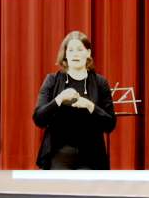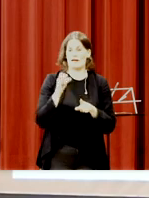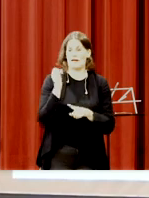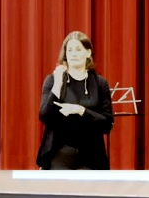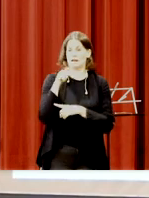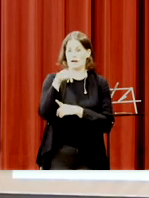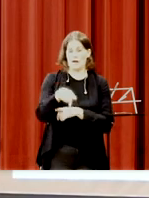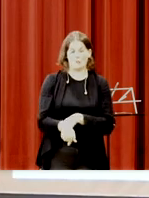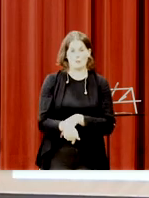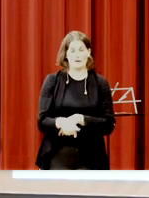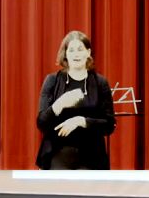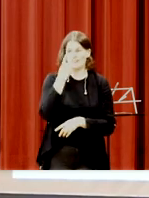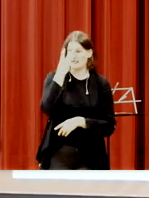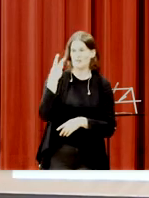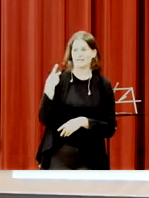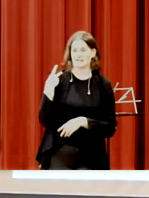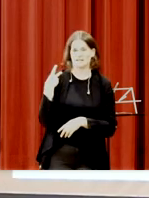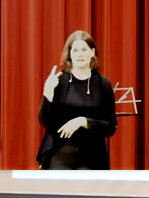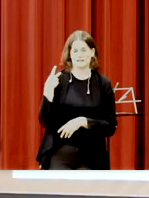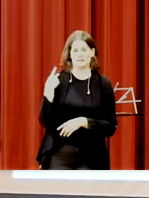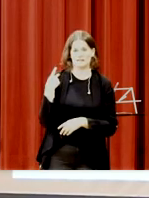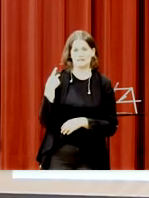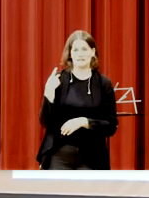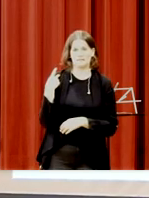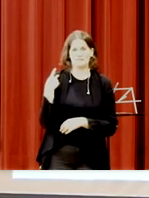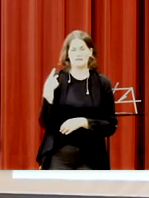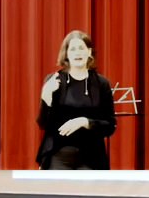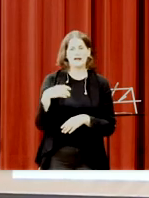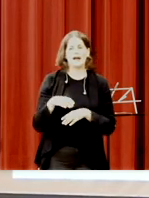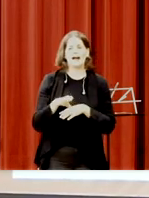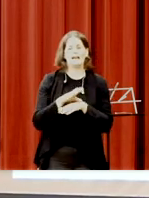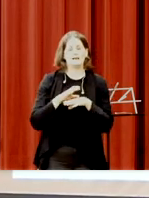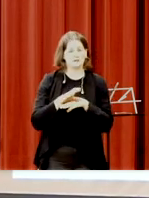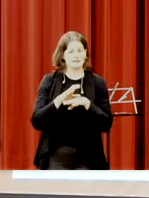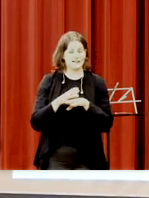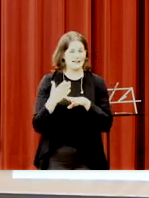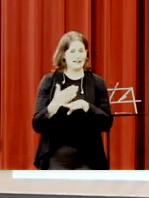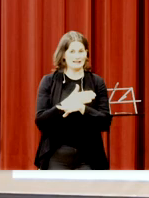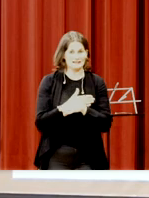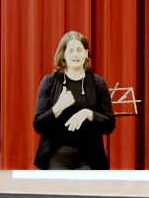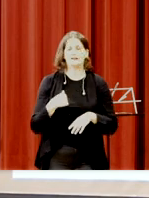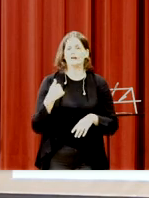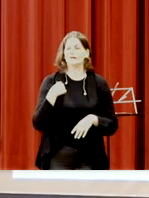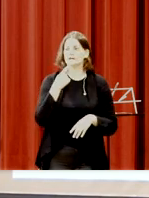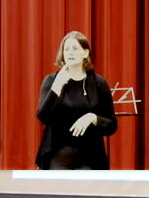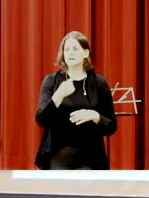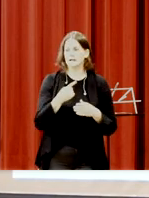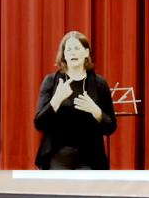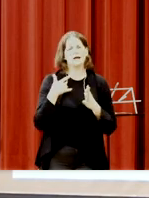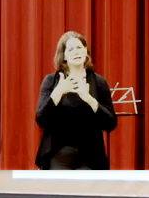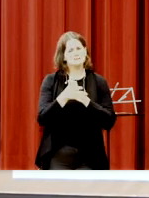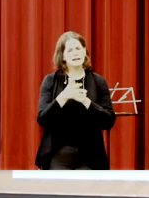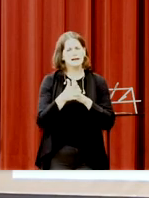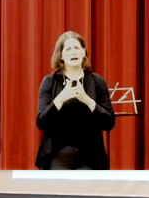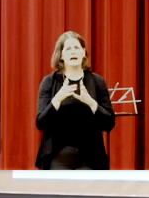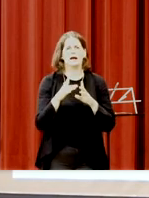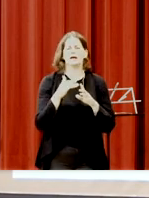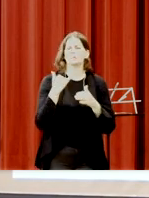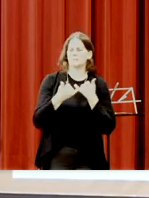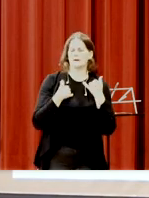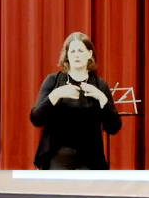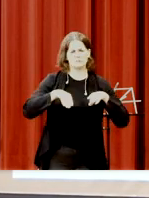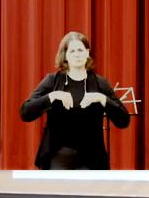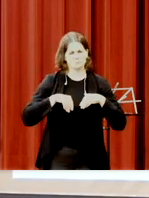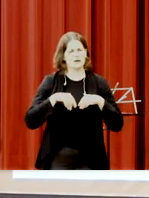la problemàtica, es va fer seu el problema i també el nom, i d'aquí el nom de pla de xoc que ara tenim a nivell del sistema universitari català. El